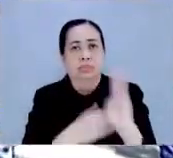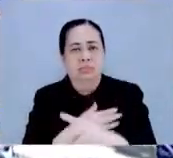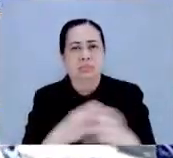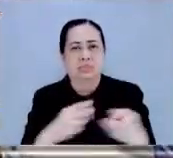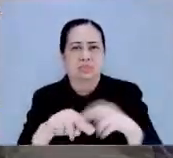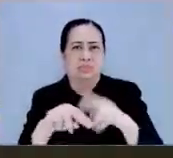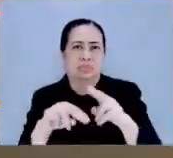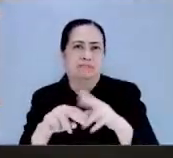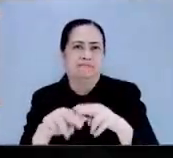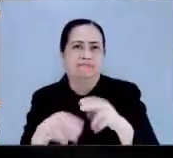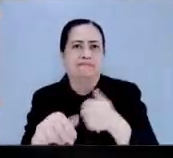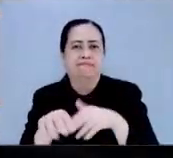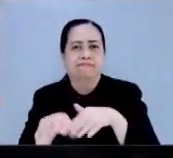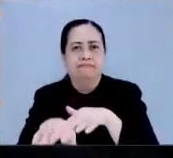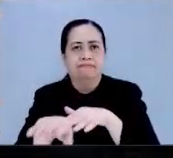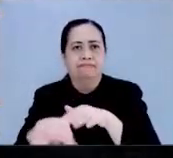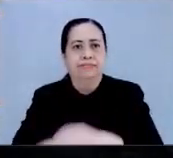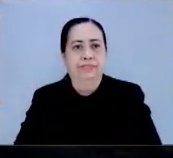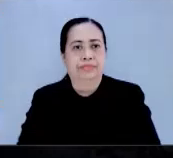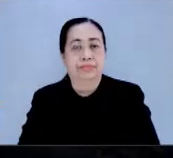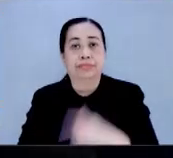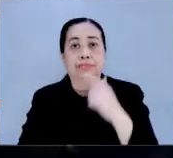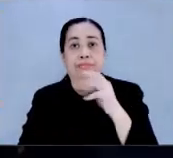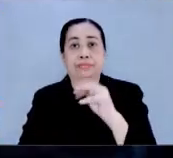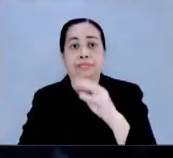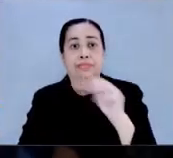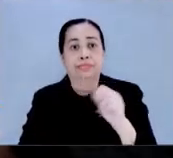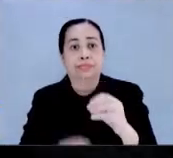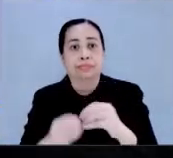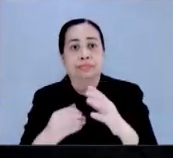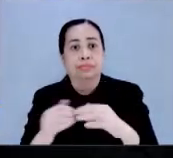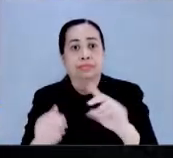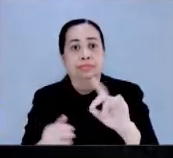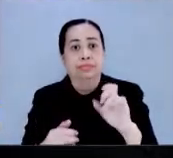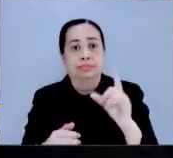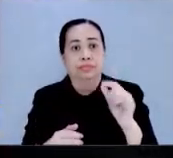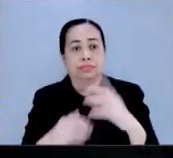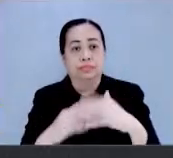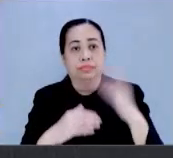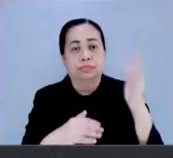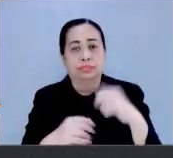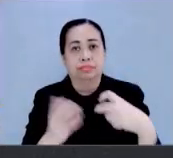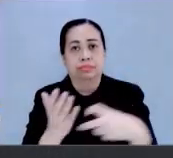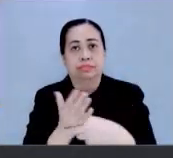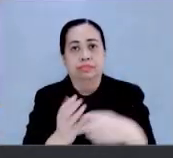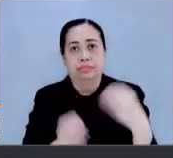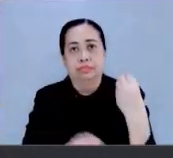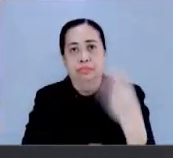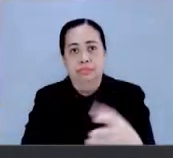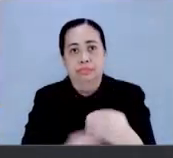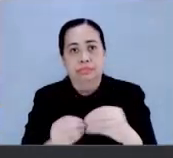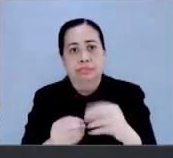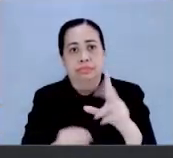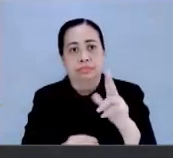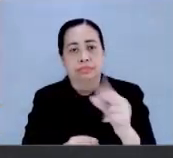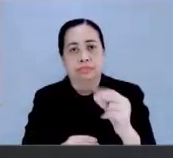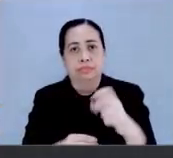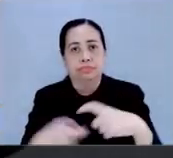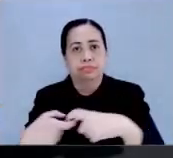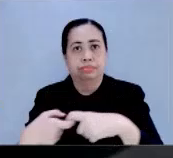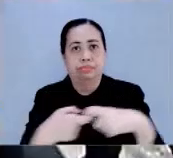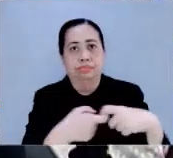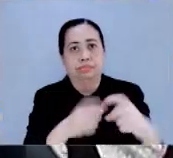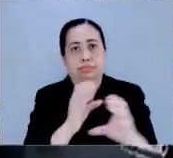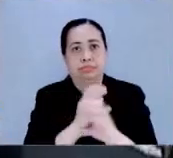ang volume of traffic. Ayon sa MMDA, higit 120 na motorista ang natiketan at higit 30 ang hinatak nilang sasakyan